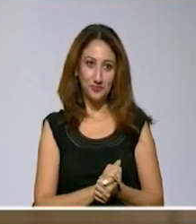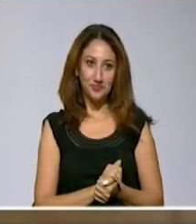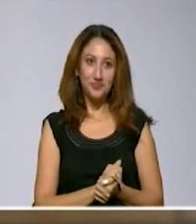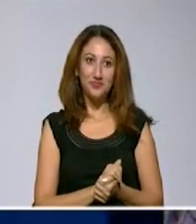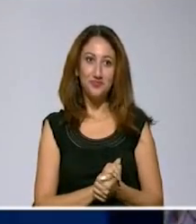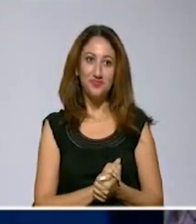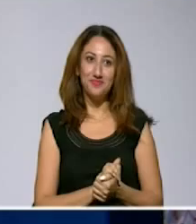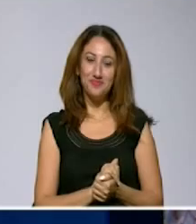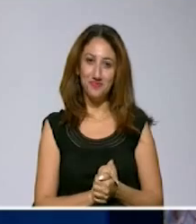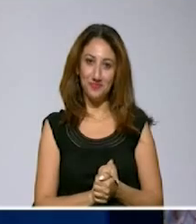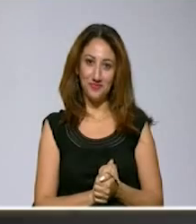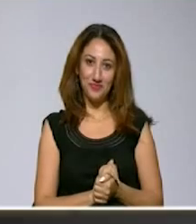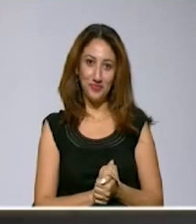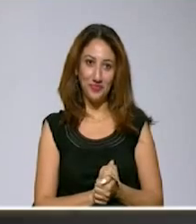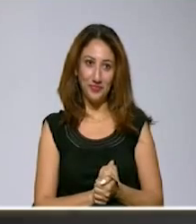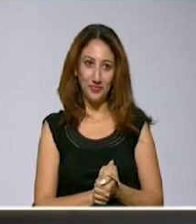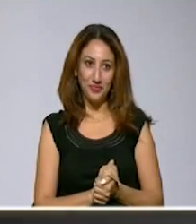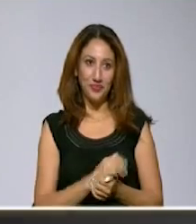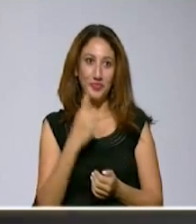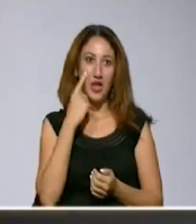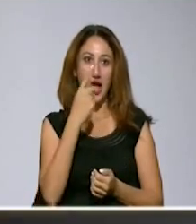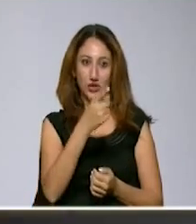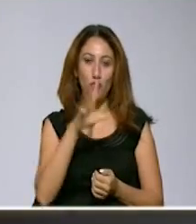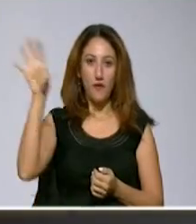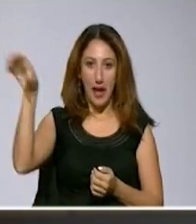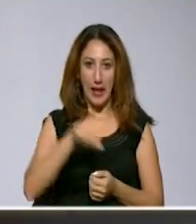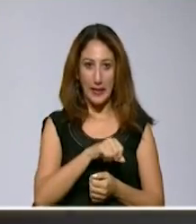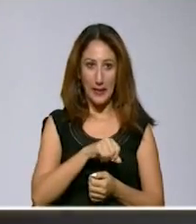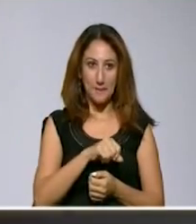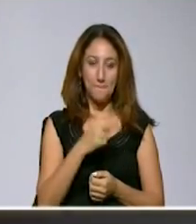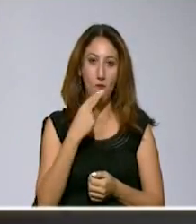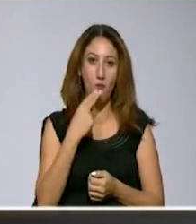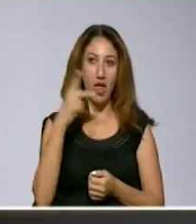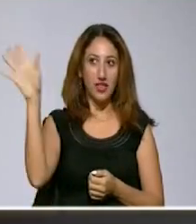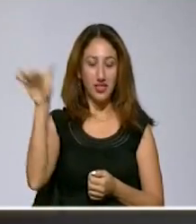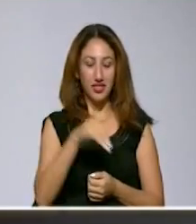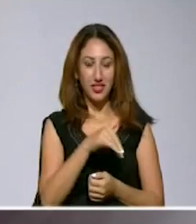حاضر. عارف هعمل ايه؟ يلا هجيب لك عزام. تعالى يا عزام.